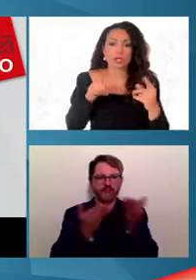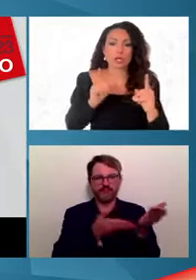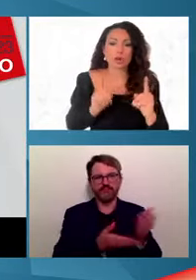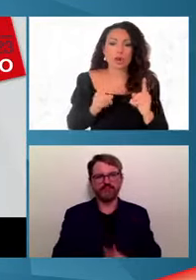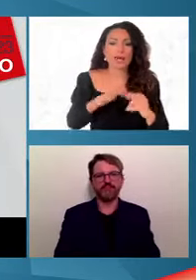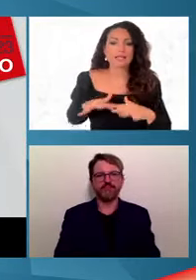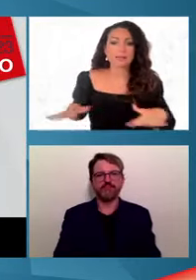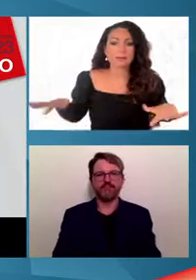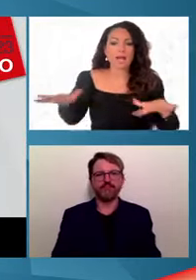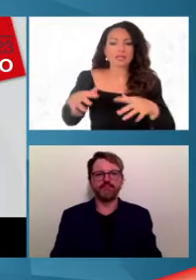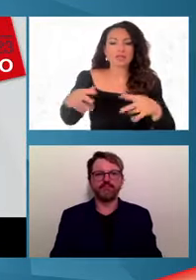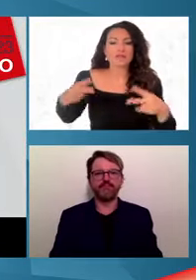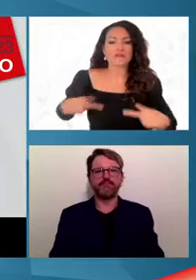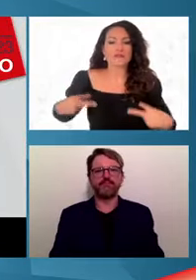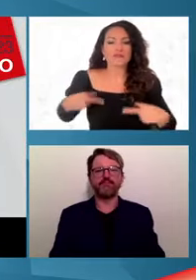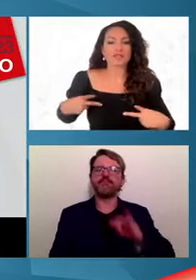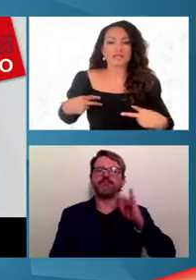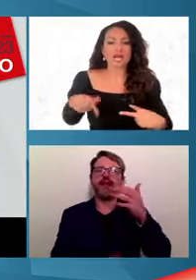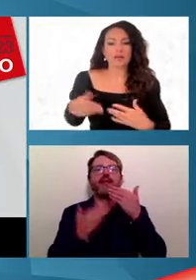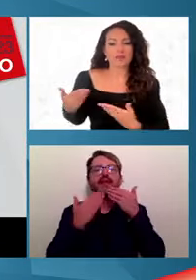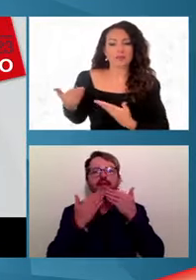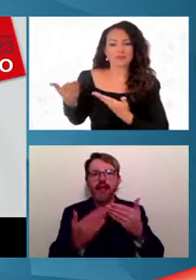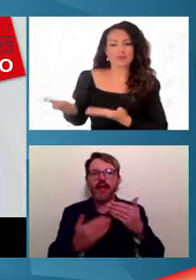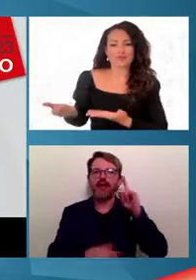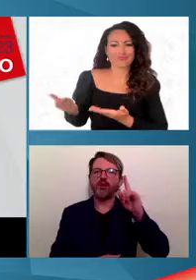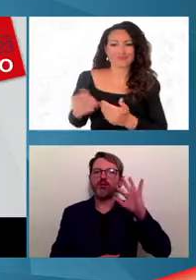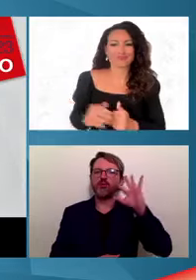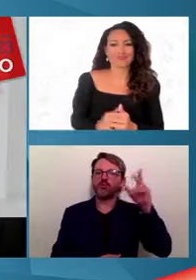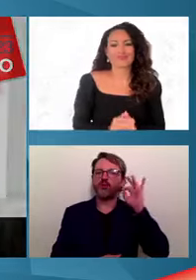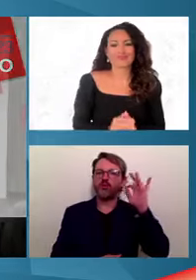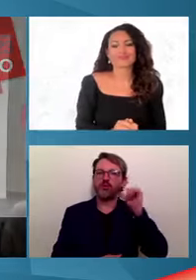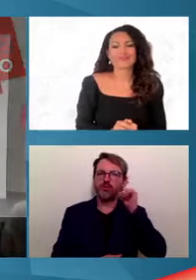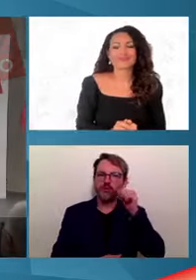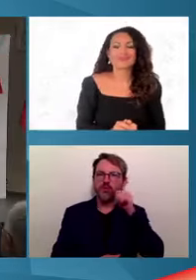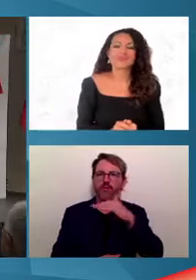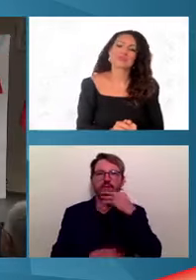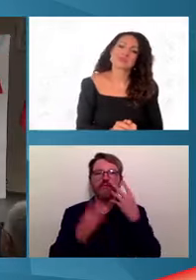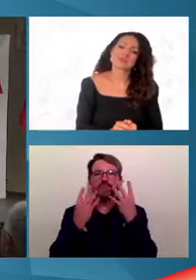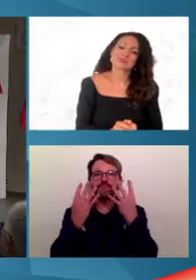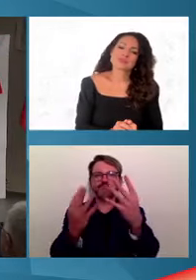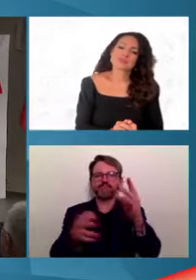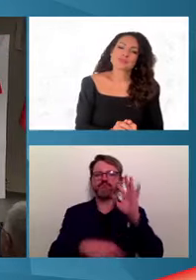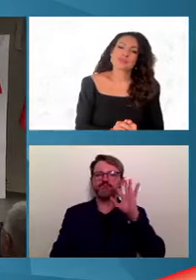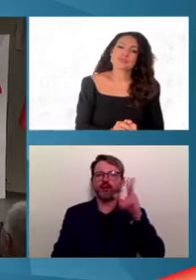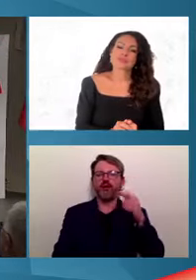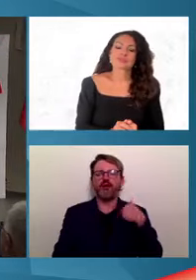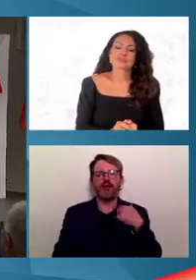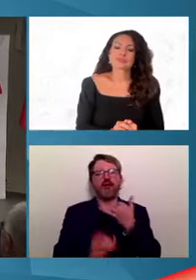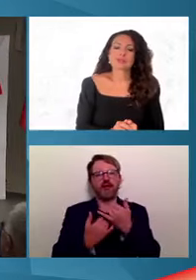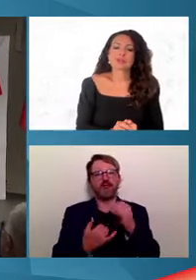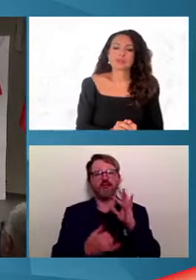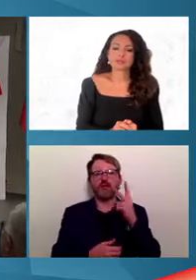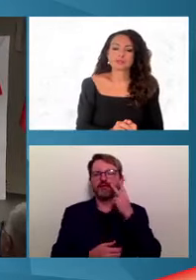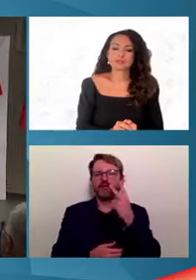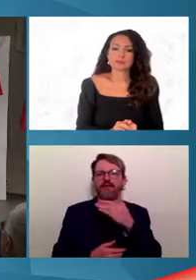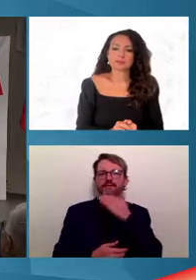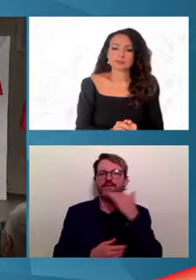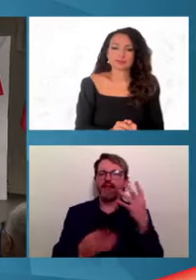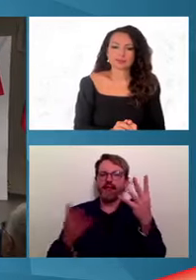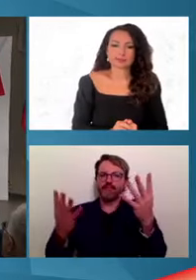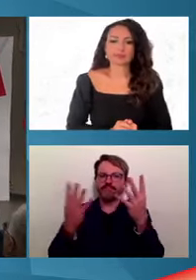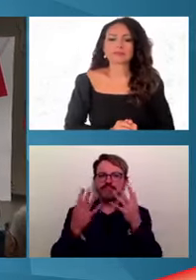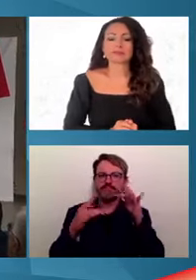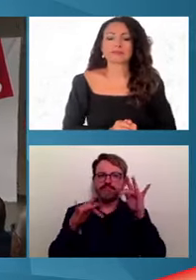danke und einen schönen guten Morgen und danke für die zahlreiche Präsenz heute. Empfinden wir sicher als Wertschätzung, wenn so viele